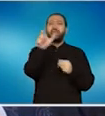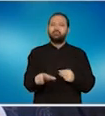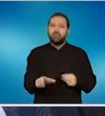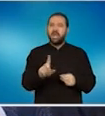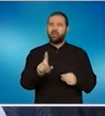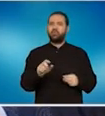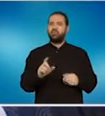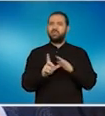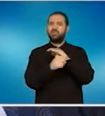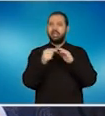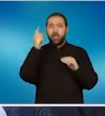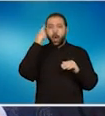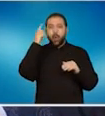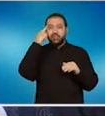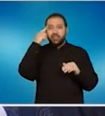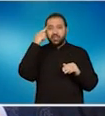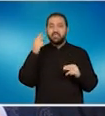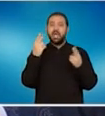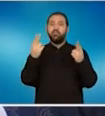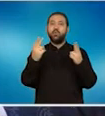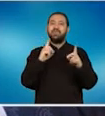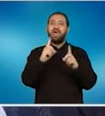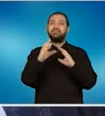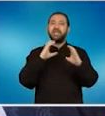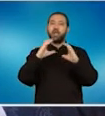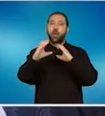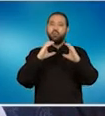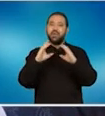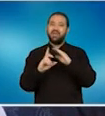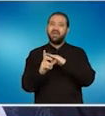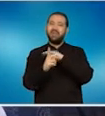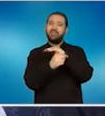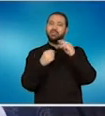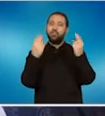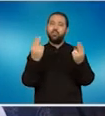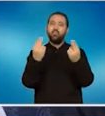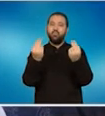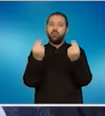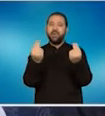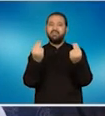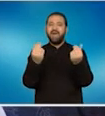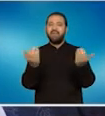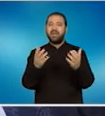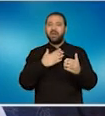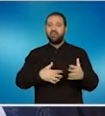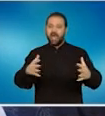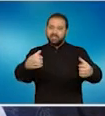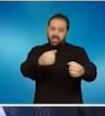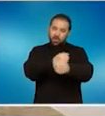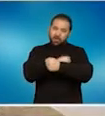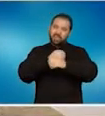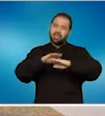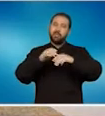din conștiința importanței dialogului și dintr-o bunătate în care încerca să-i cuprindă pe